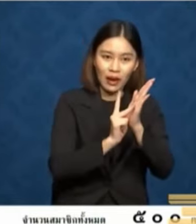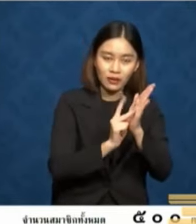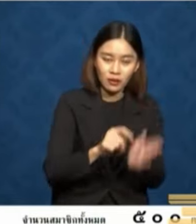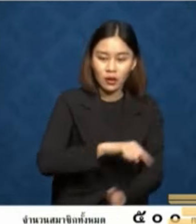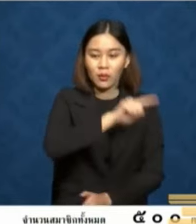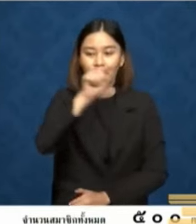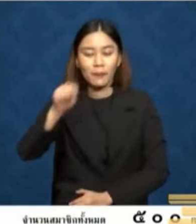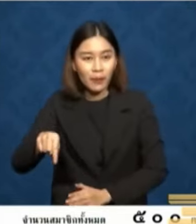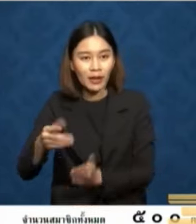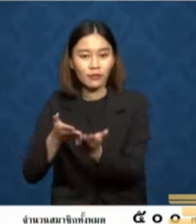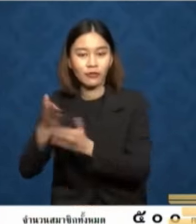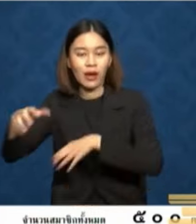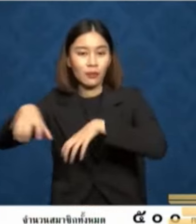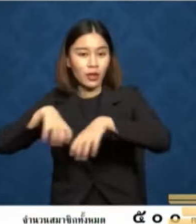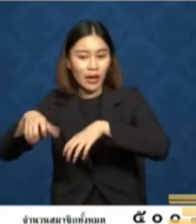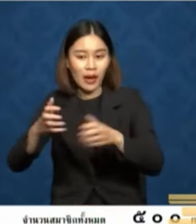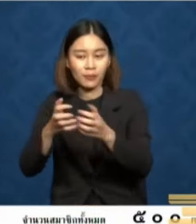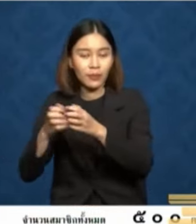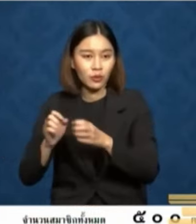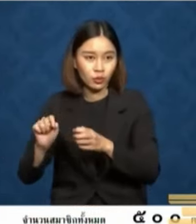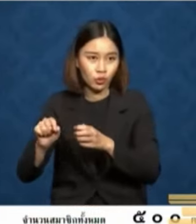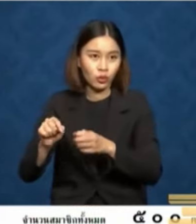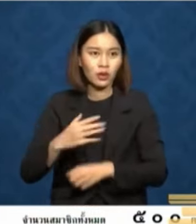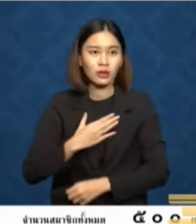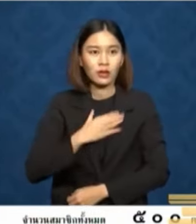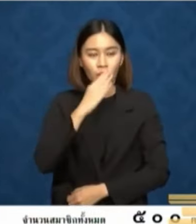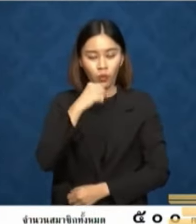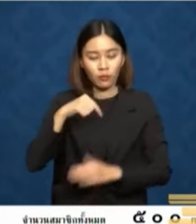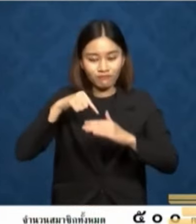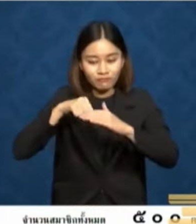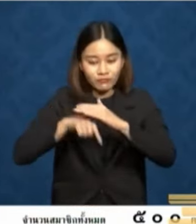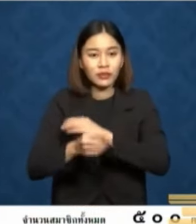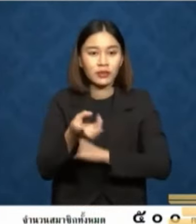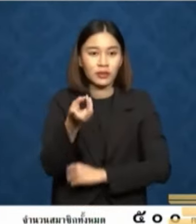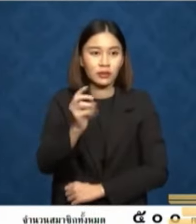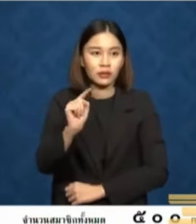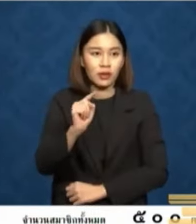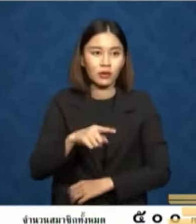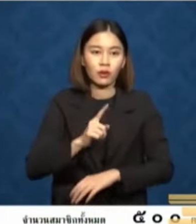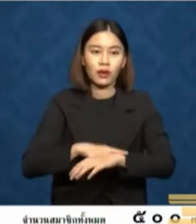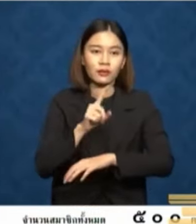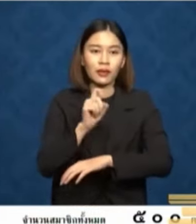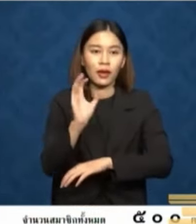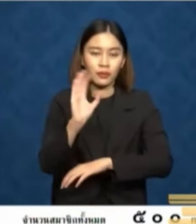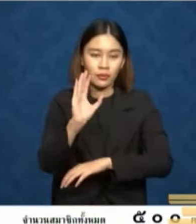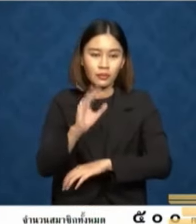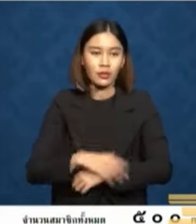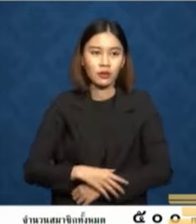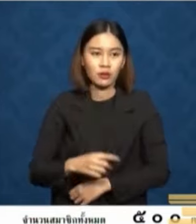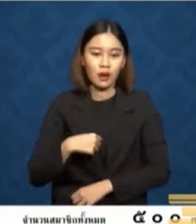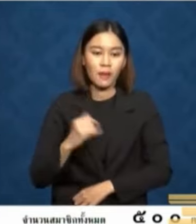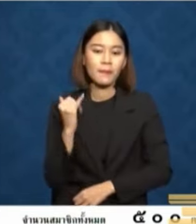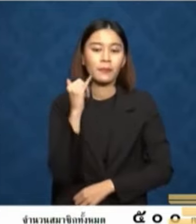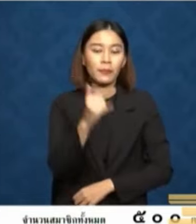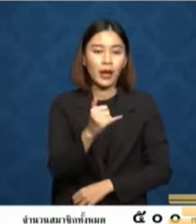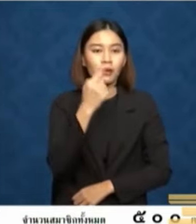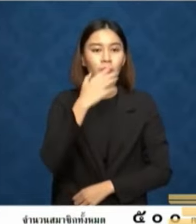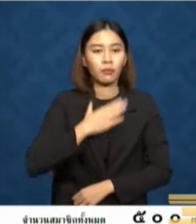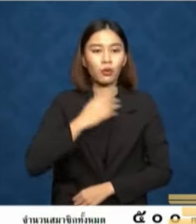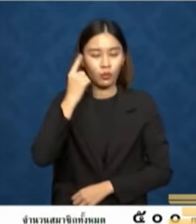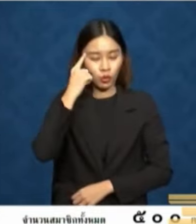บริหารท่านครับถ้าผมจะลงลึกอีกนิดนึงนะครับไม่เสียเวลานานที่ท่านไปเี่ผมรู้เลย